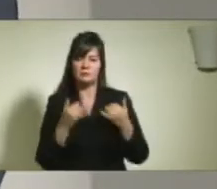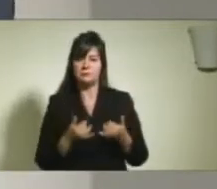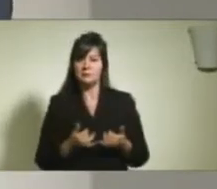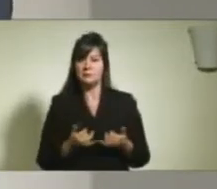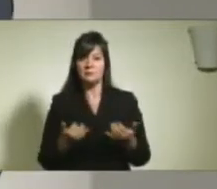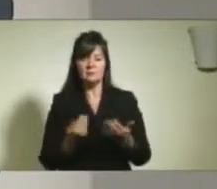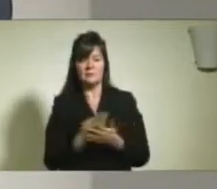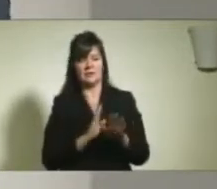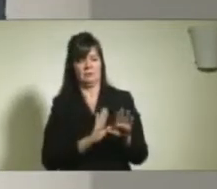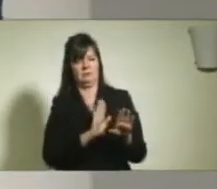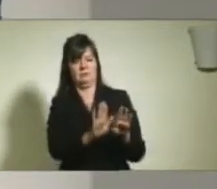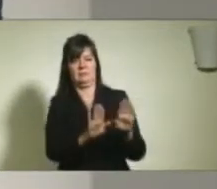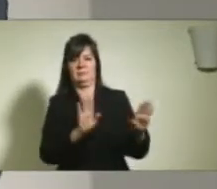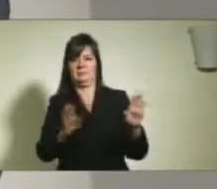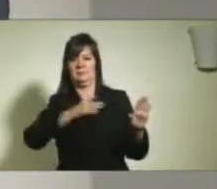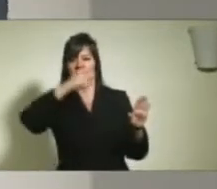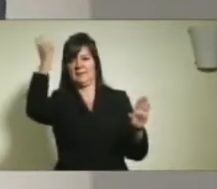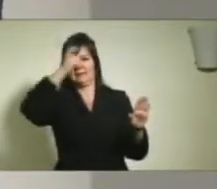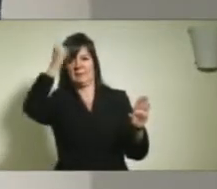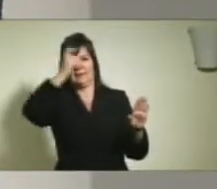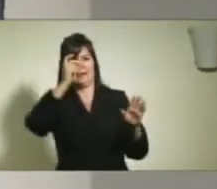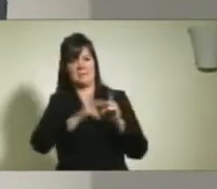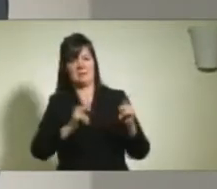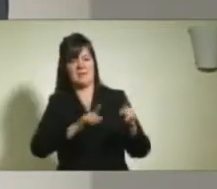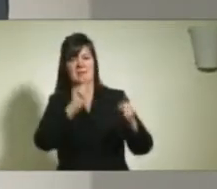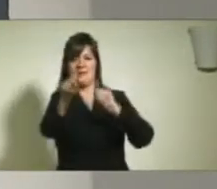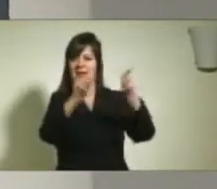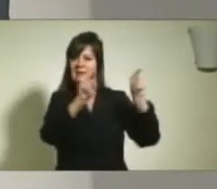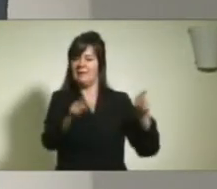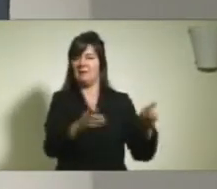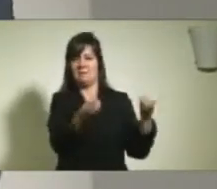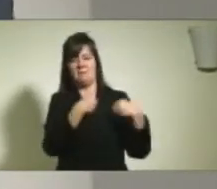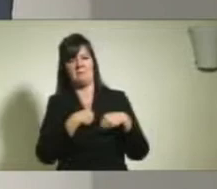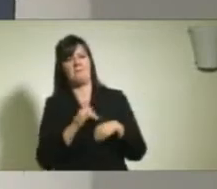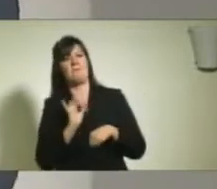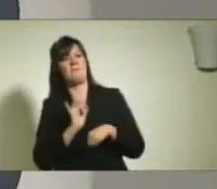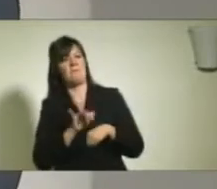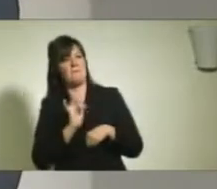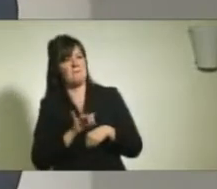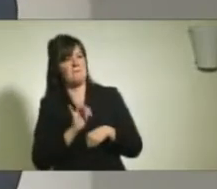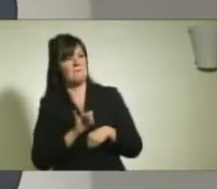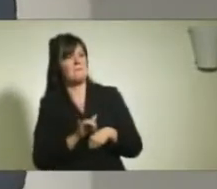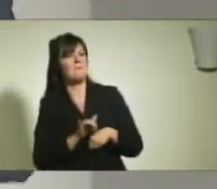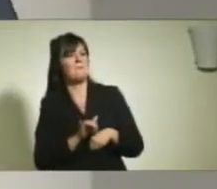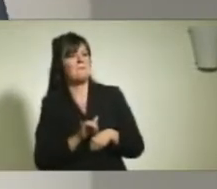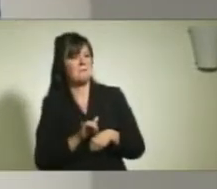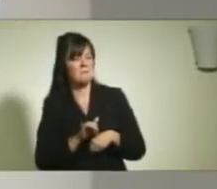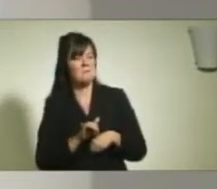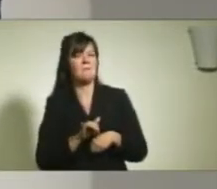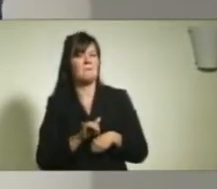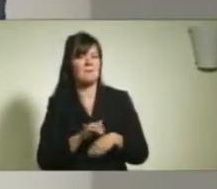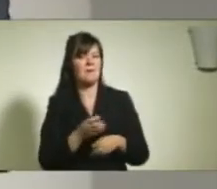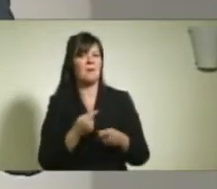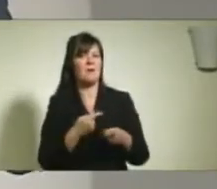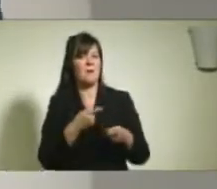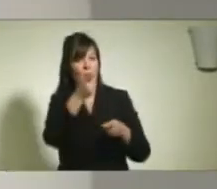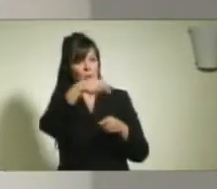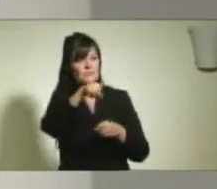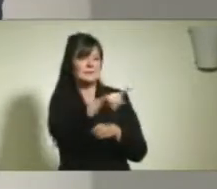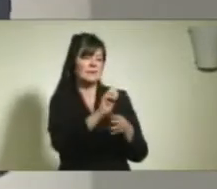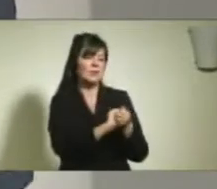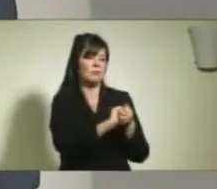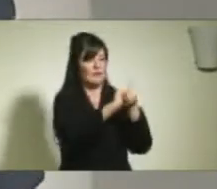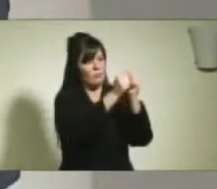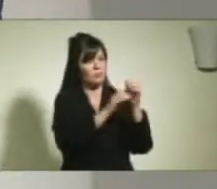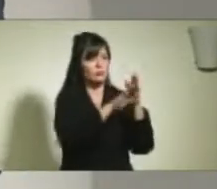c'est que ce qui se passe dans les différents pays peuvent avoir aussi, vont évoluer. Il y a une